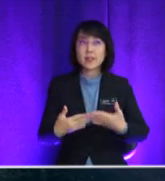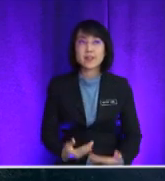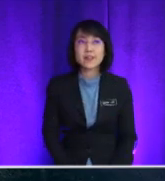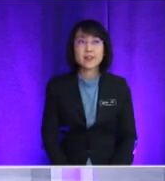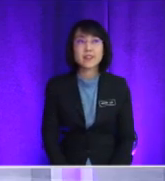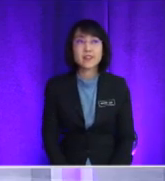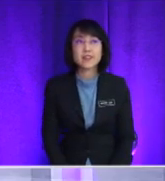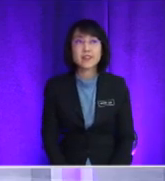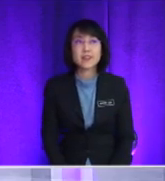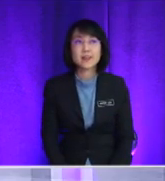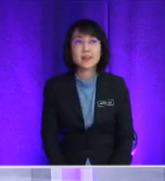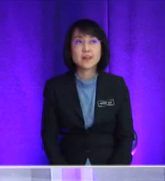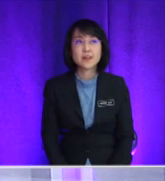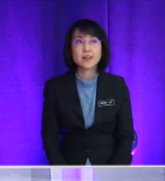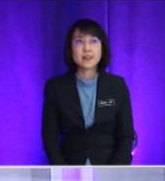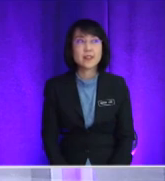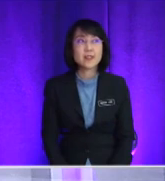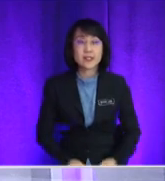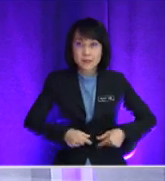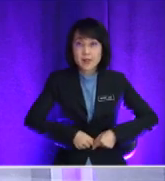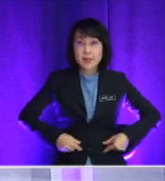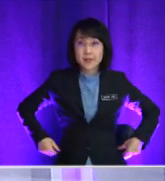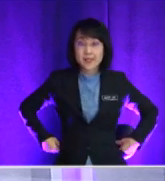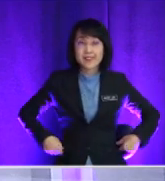yang di sebelah pinggang itu